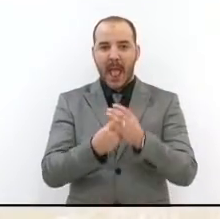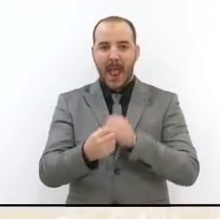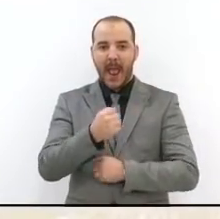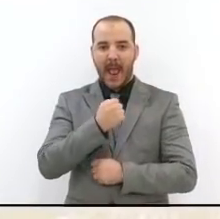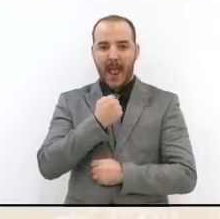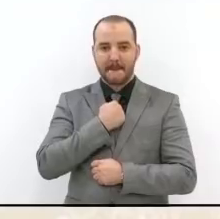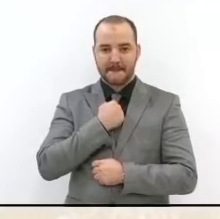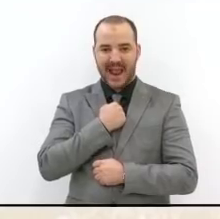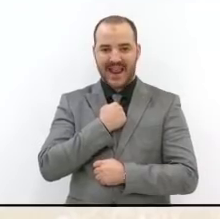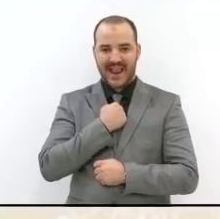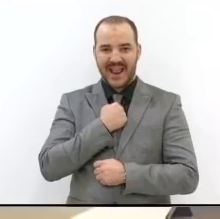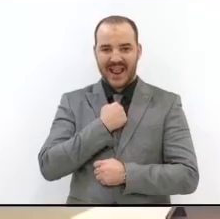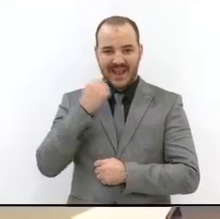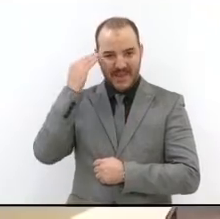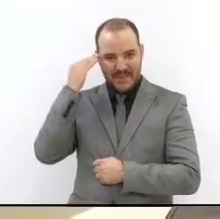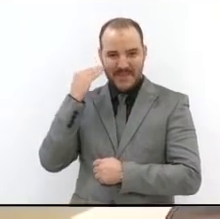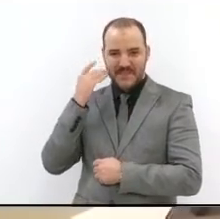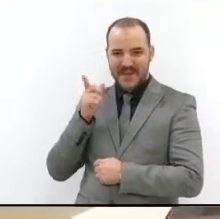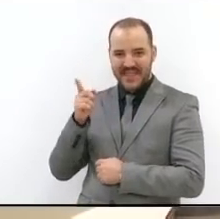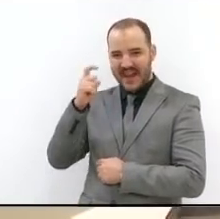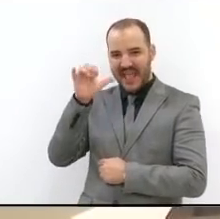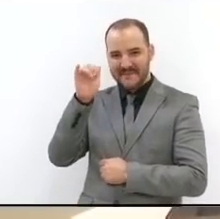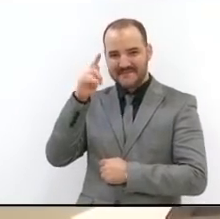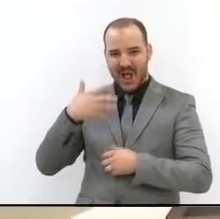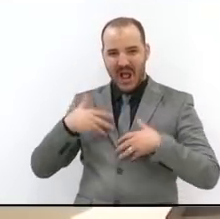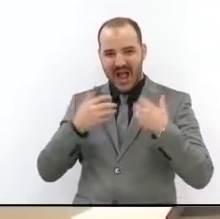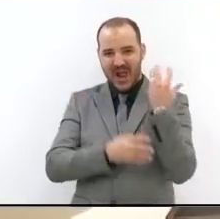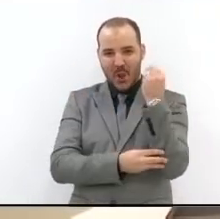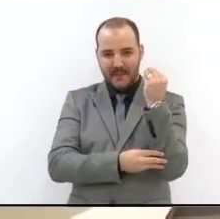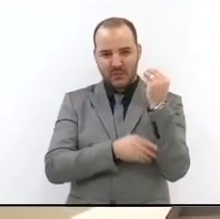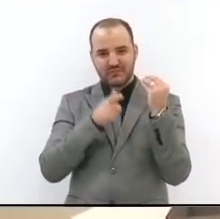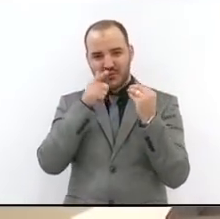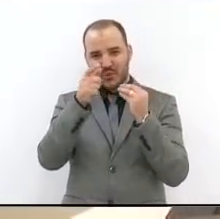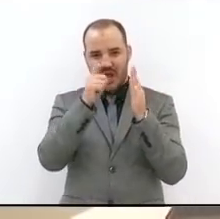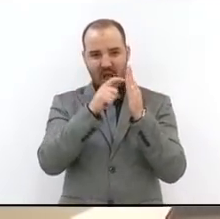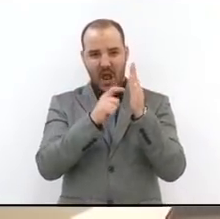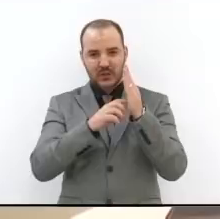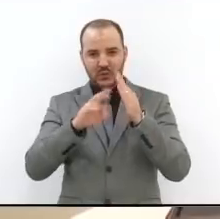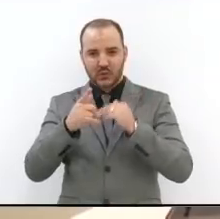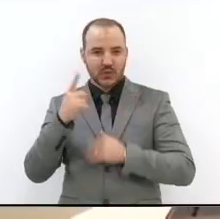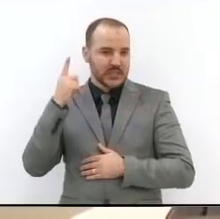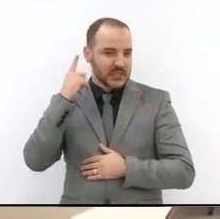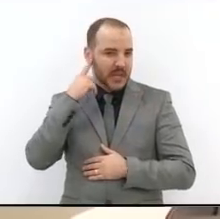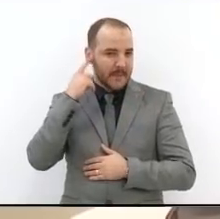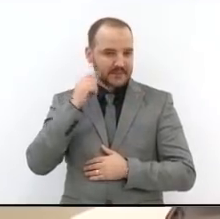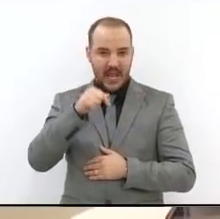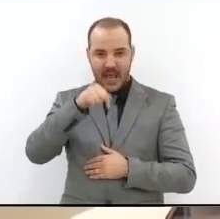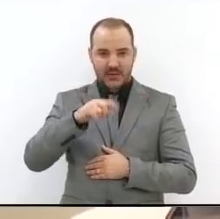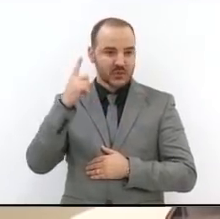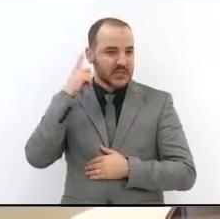أن استمعنا إلى آداب التلاوة، هيا بنا ننصت خاشعين